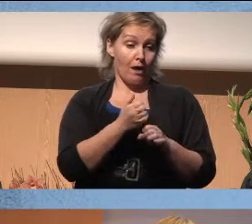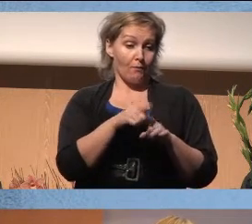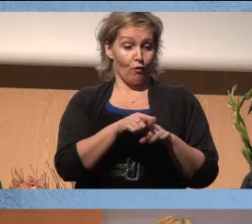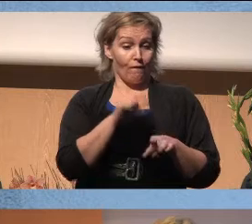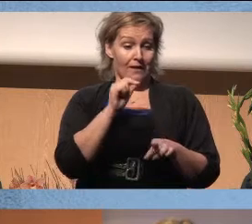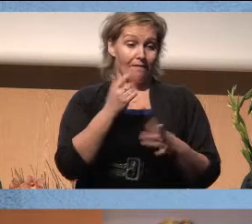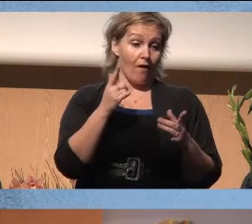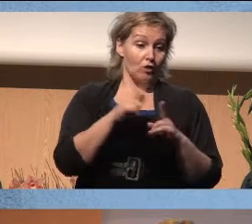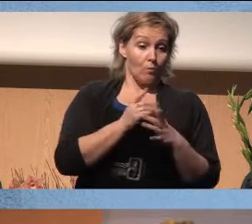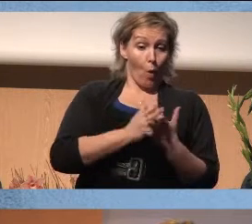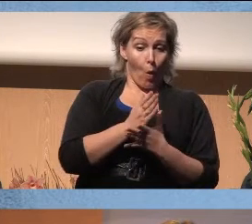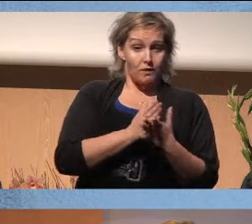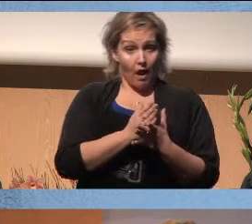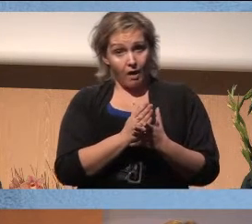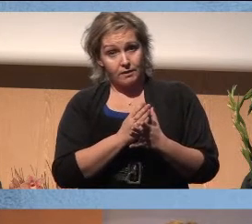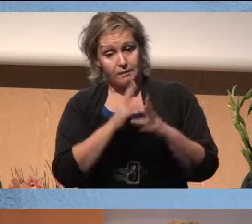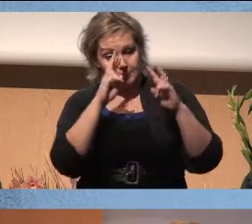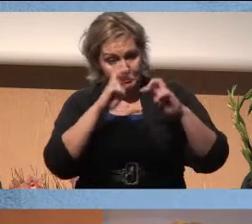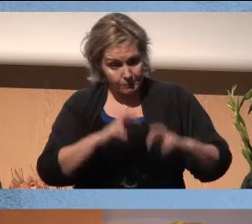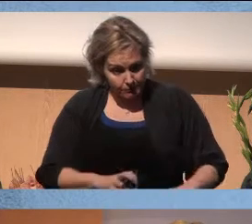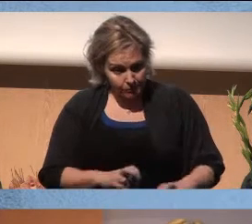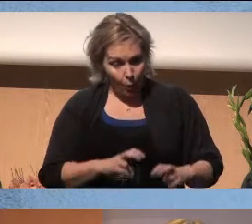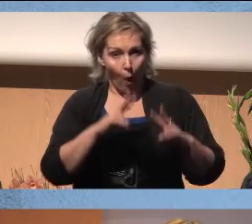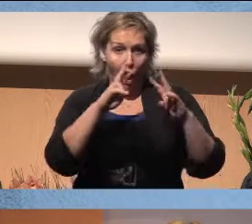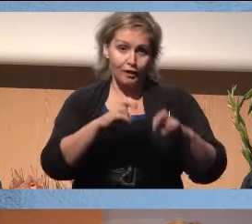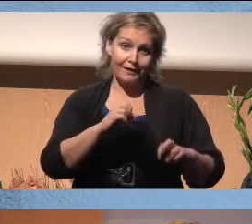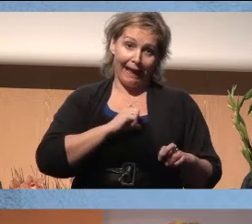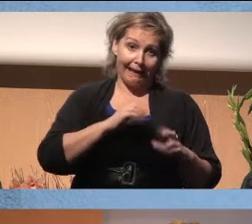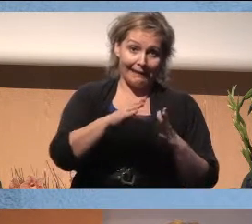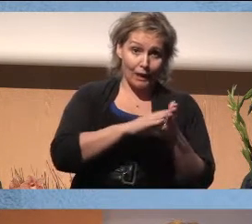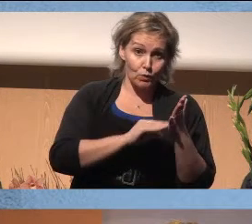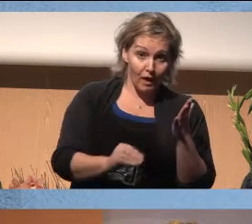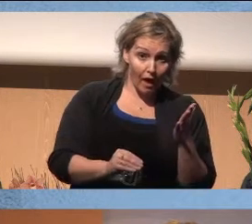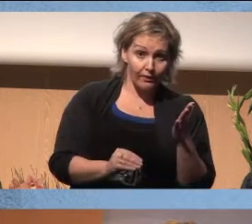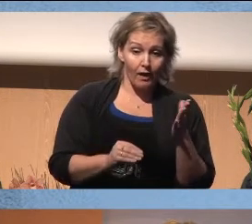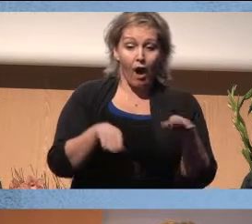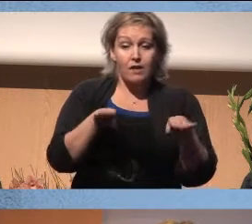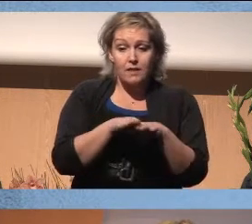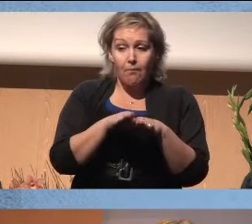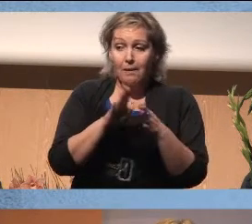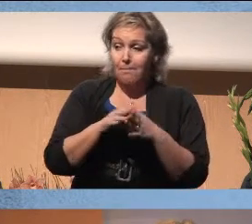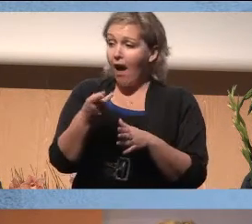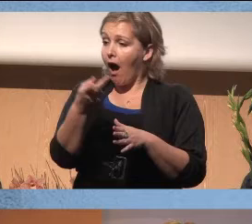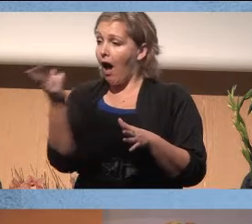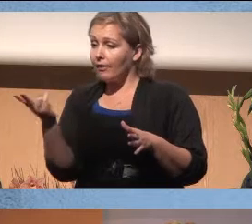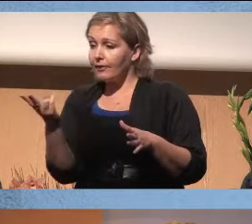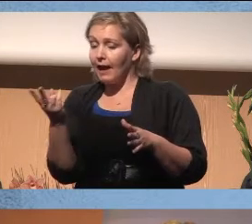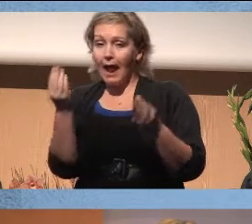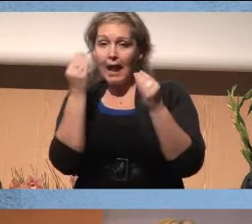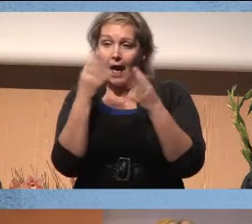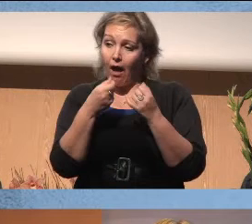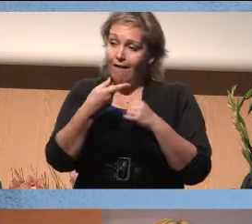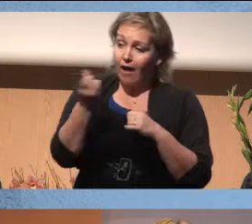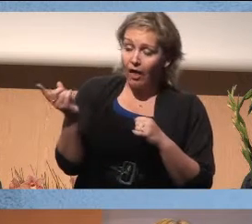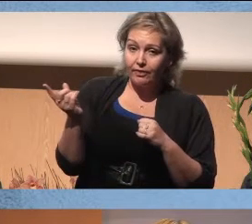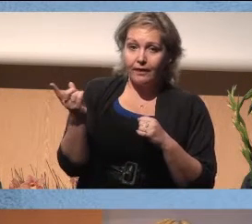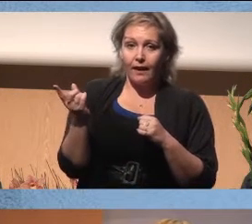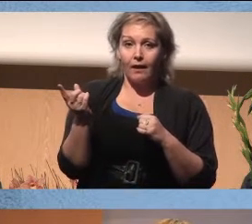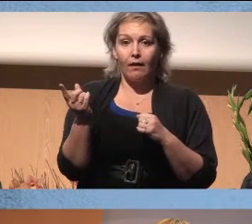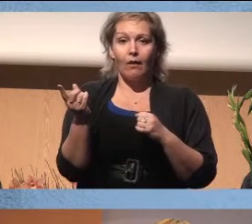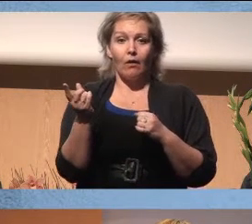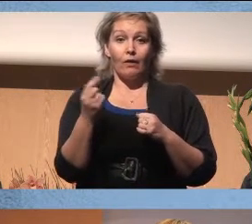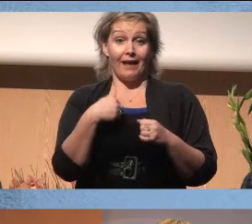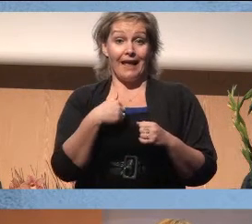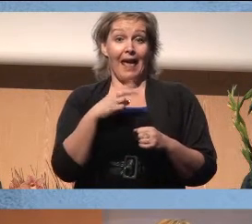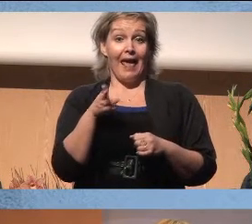for å finne ut hva som er årsakene, og analysere egne resultater, sammenligne seg med andre, lære andre. Og på Hedmarken